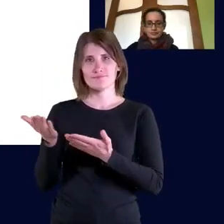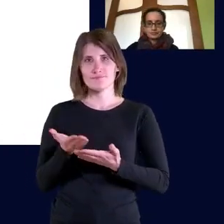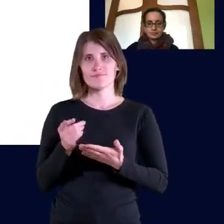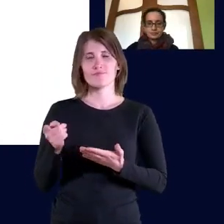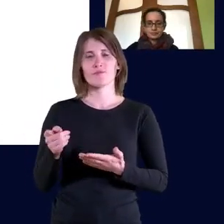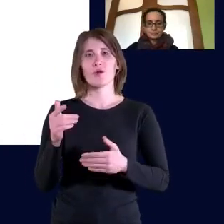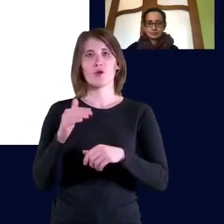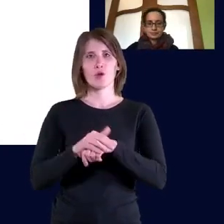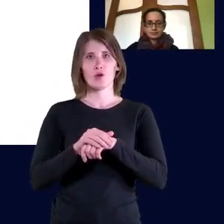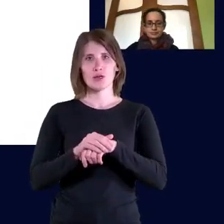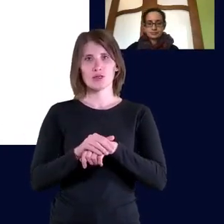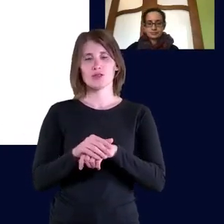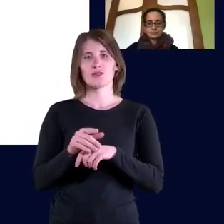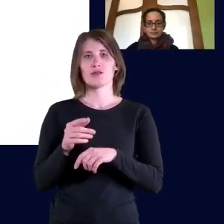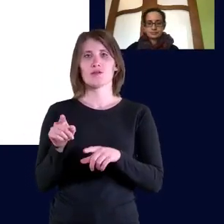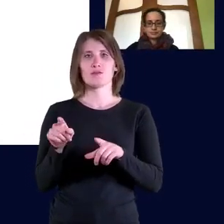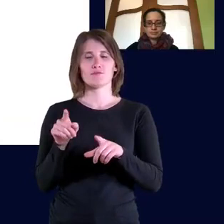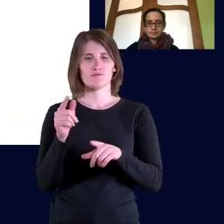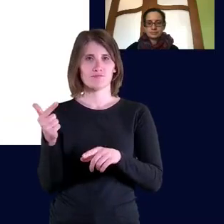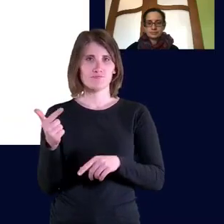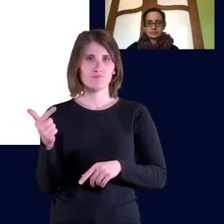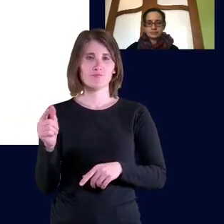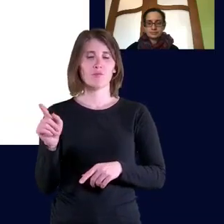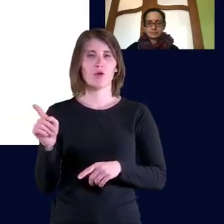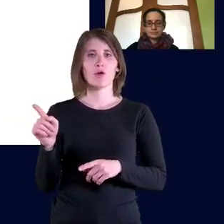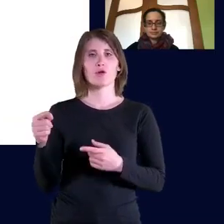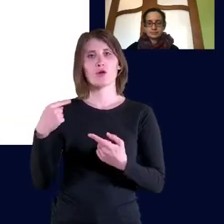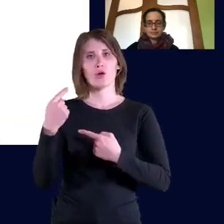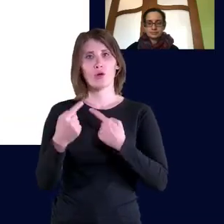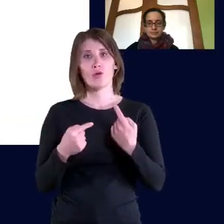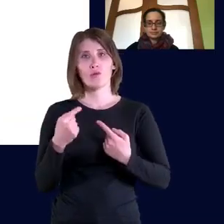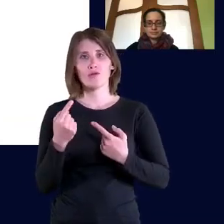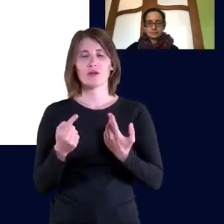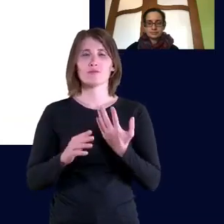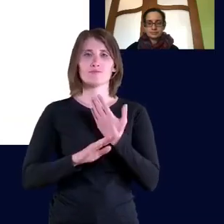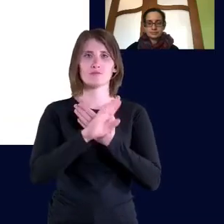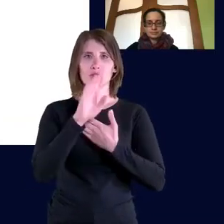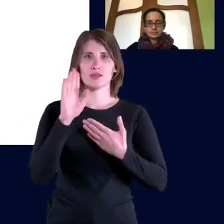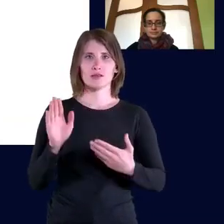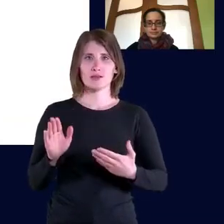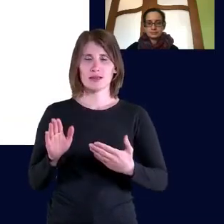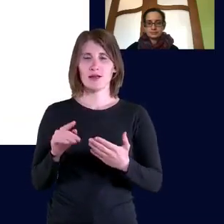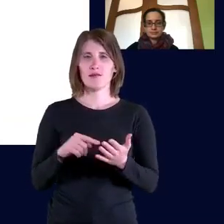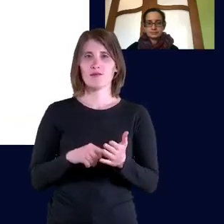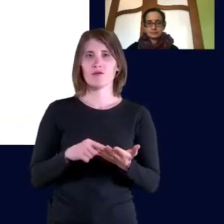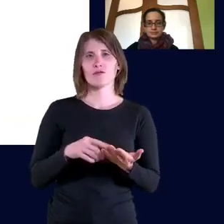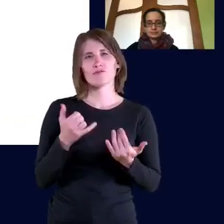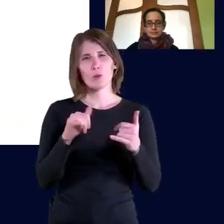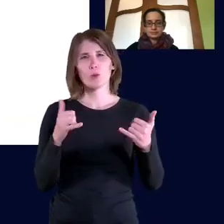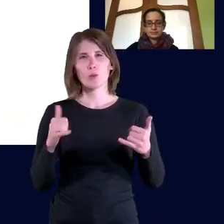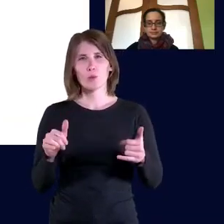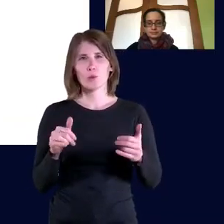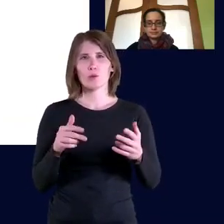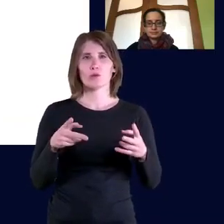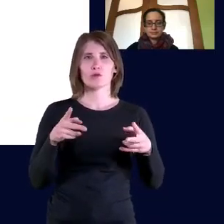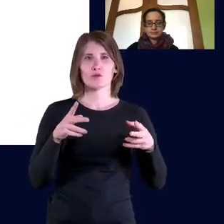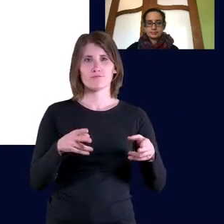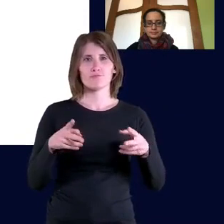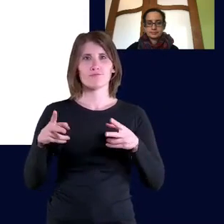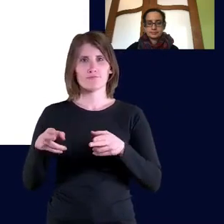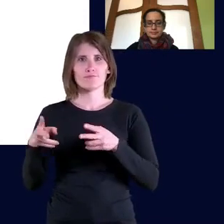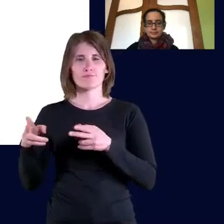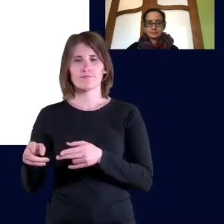koleżance i koledze i tutaj przedstawiał dla państwa poszczególne etapy prac